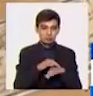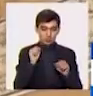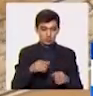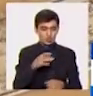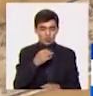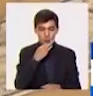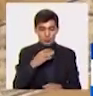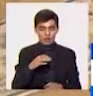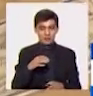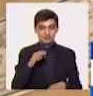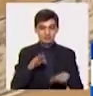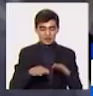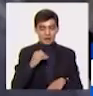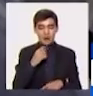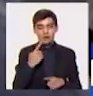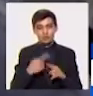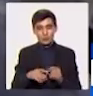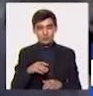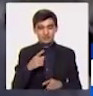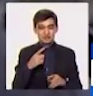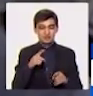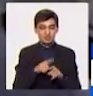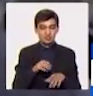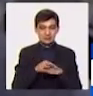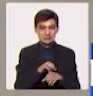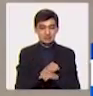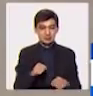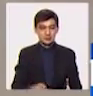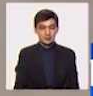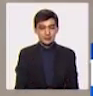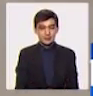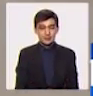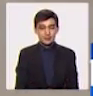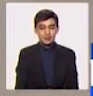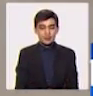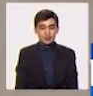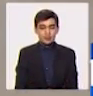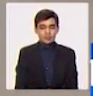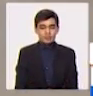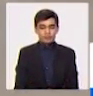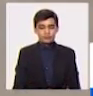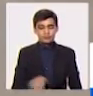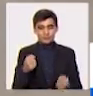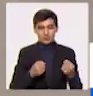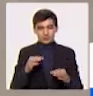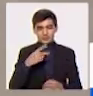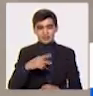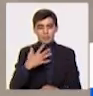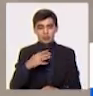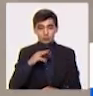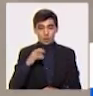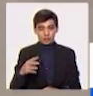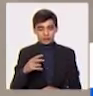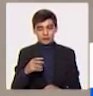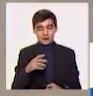Одан бөлек халықаралық тасымалдаушыларға да мұндай шектеудің қатысы жоқ екен. Үш өстік автокөлікке 25 тонна